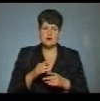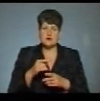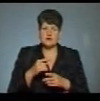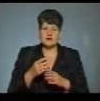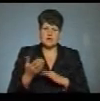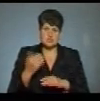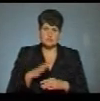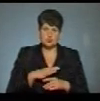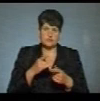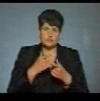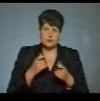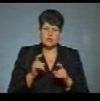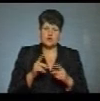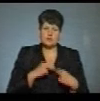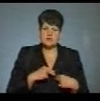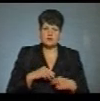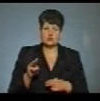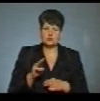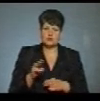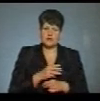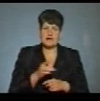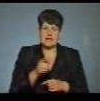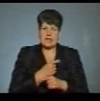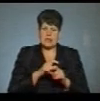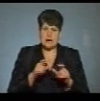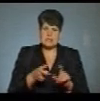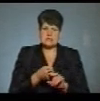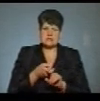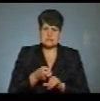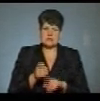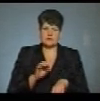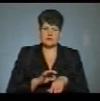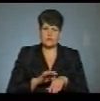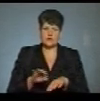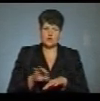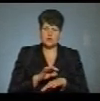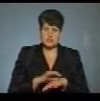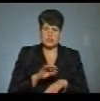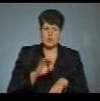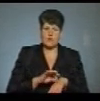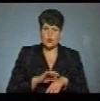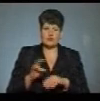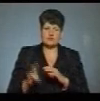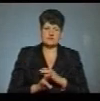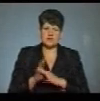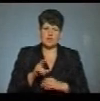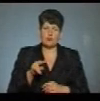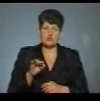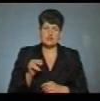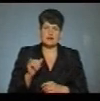раніше повідомляла, що працівники Шумської лікарні заразилися коронавірусом від дружини хворого священника Почаївської